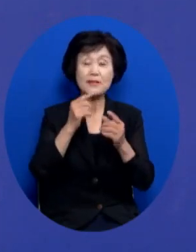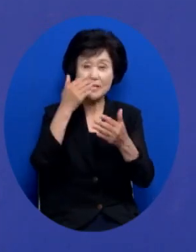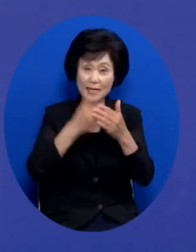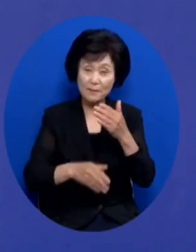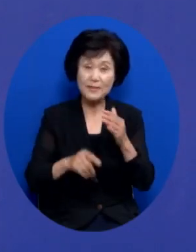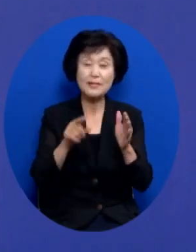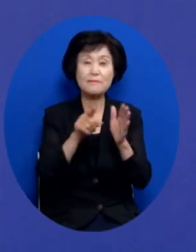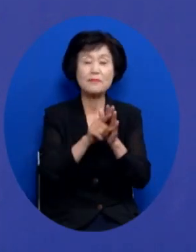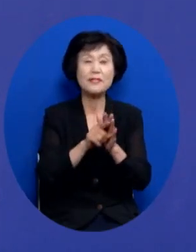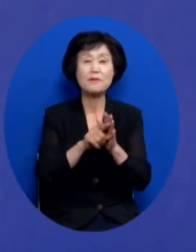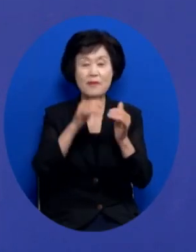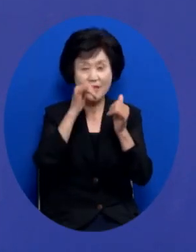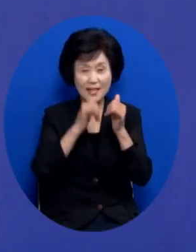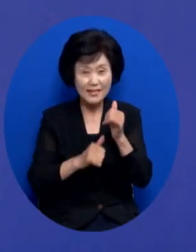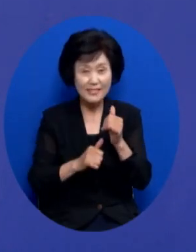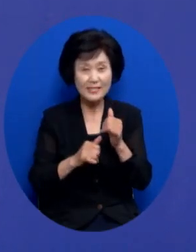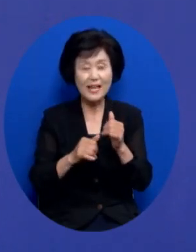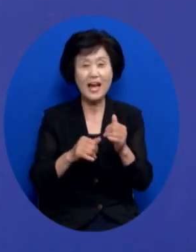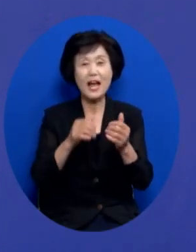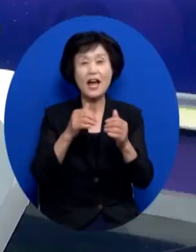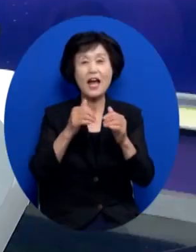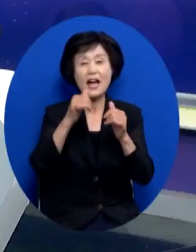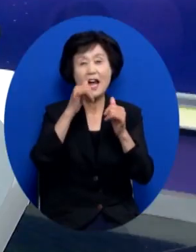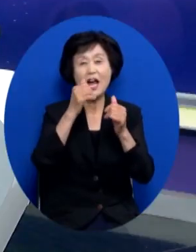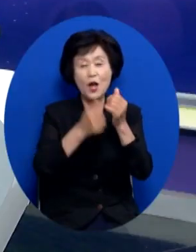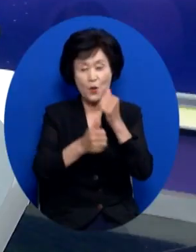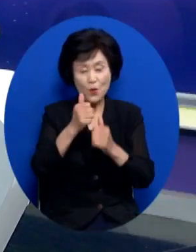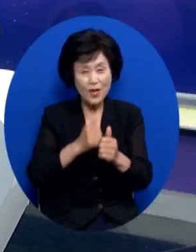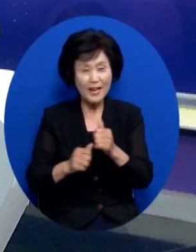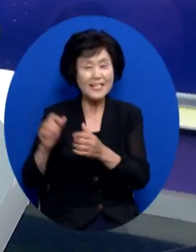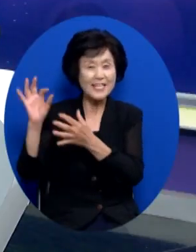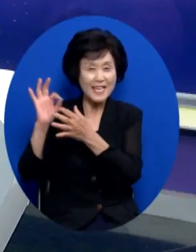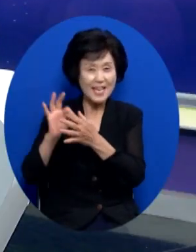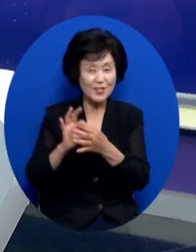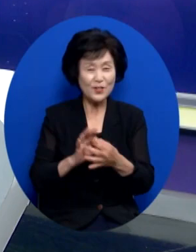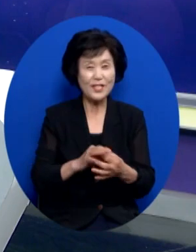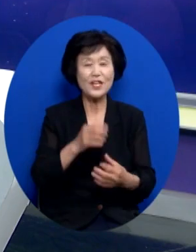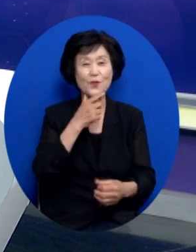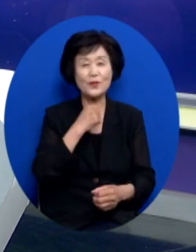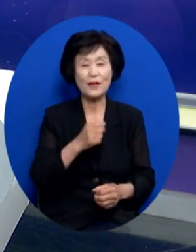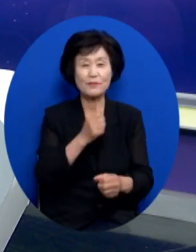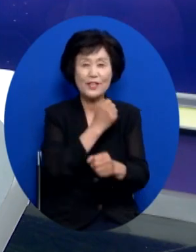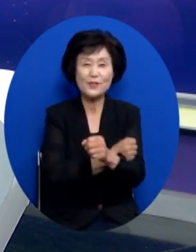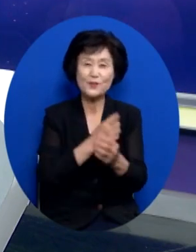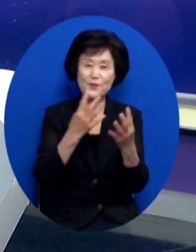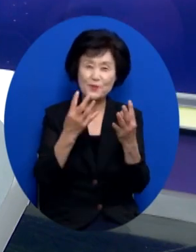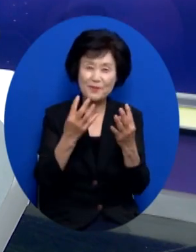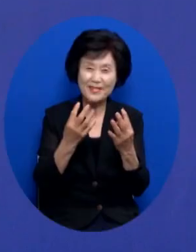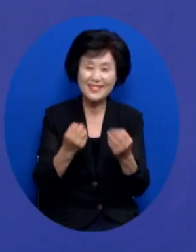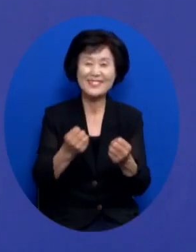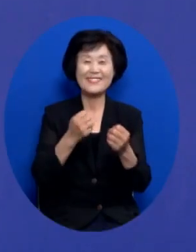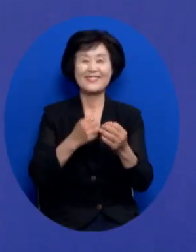메시지가 미래까지 이어지길 소망하겠습니다. 장윤수 기자, 이현지 기자 수고하셨습니다.